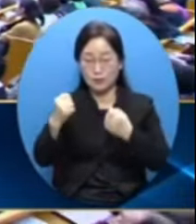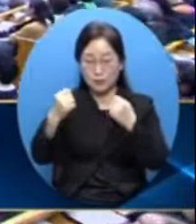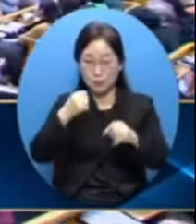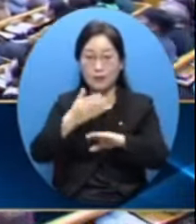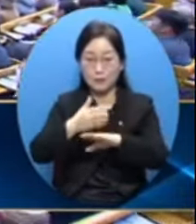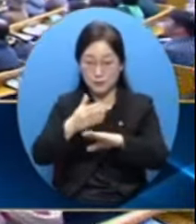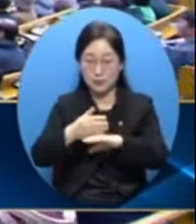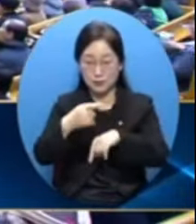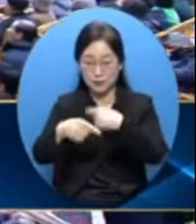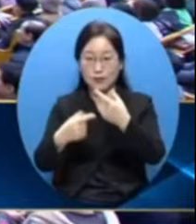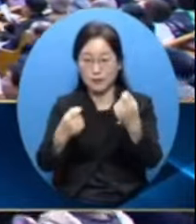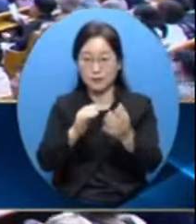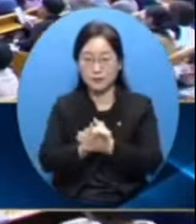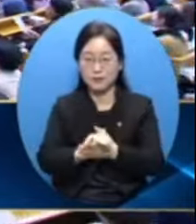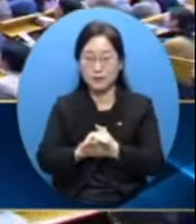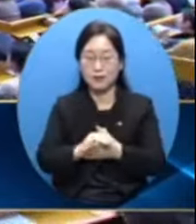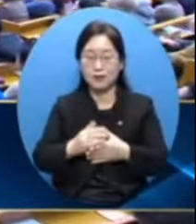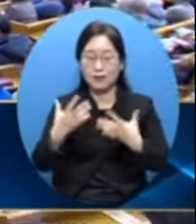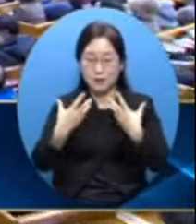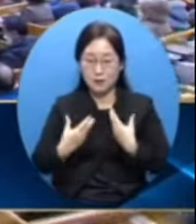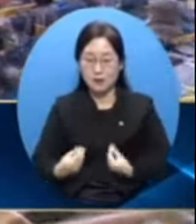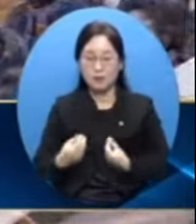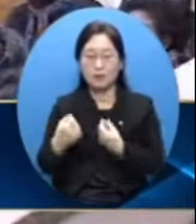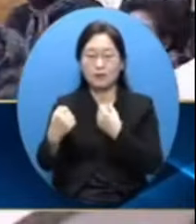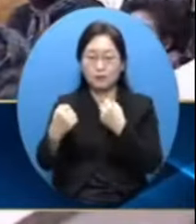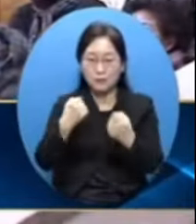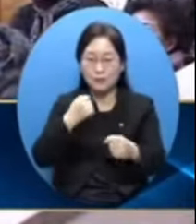따라해 주시기 바랍니다. 절망 중에 감사.